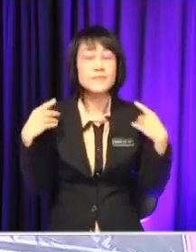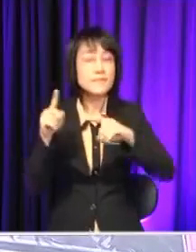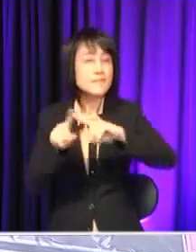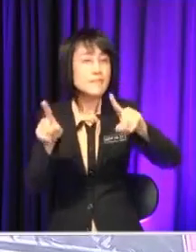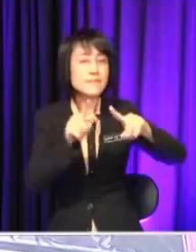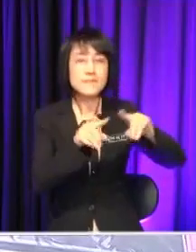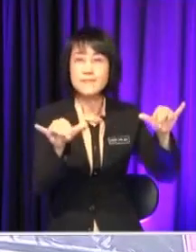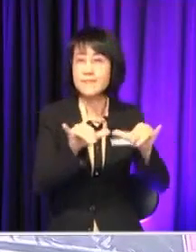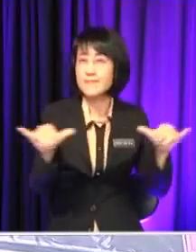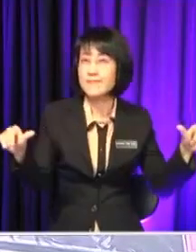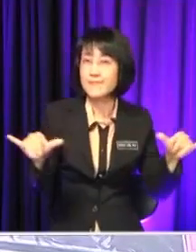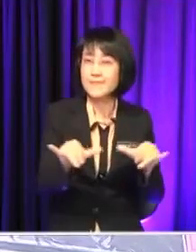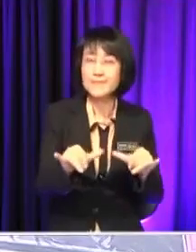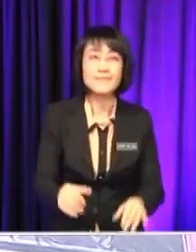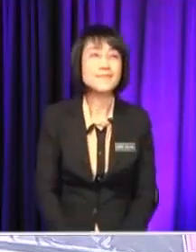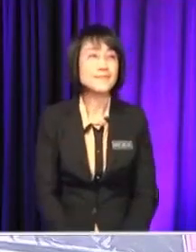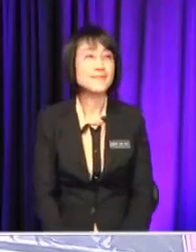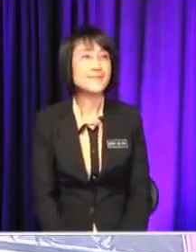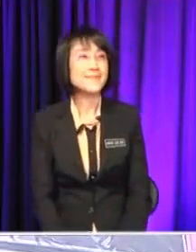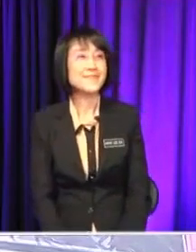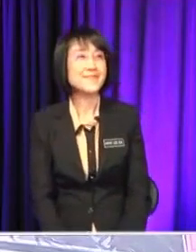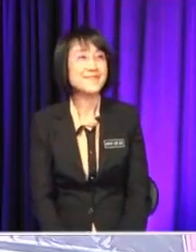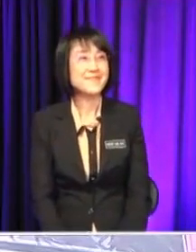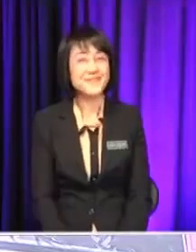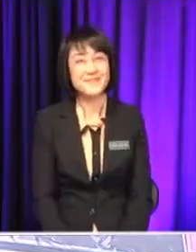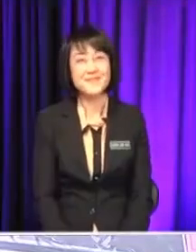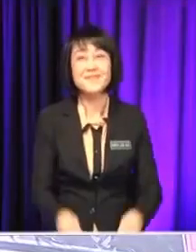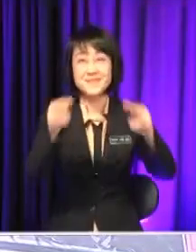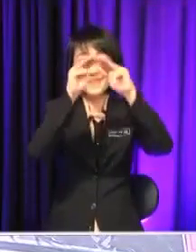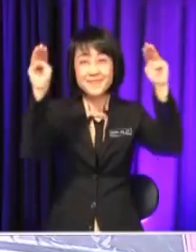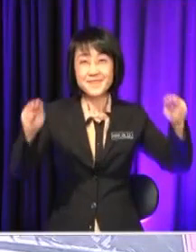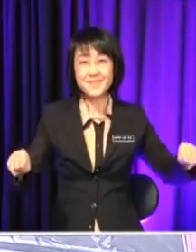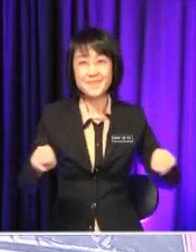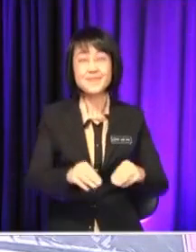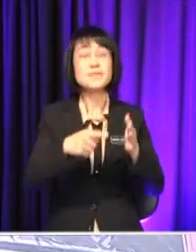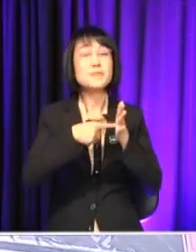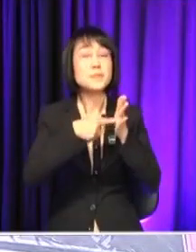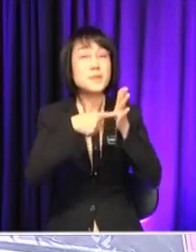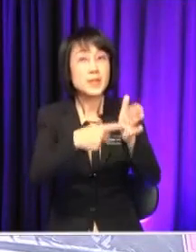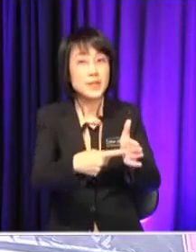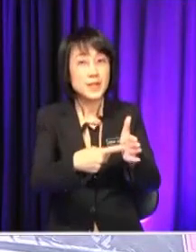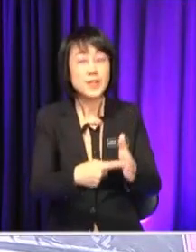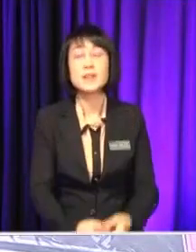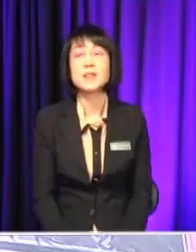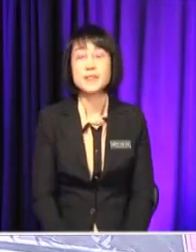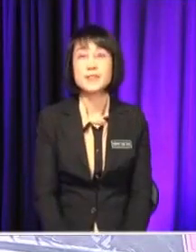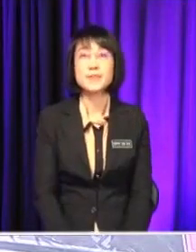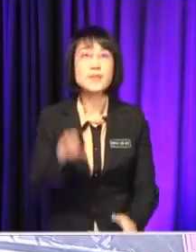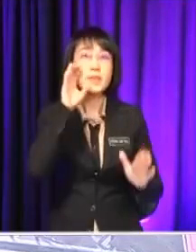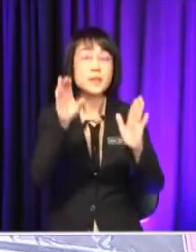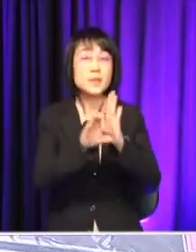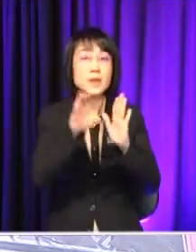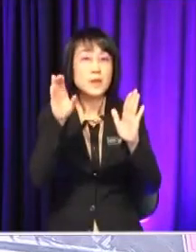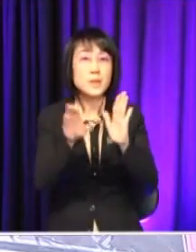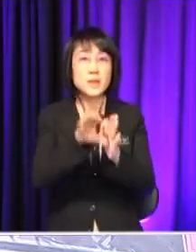berbagai size berbagai dinamo dan sebagainya lah jadi kita tengok monitor dipaparkan eh video-video yang direkamkan